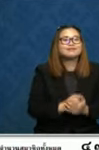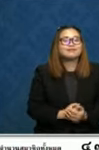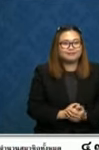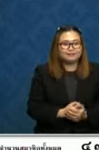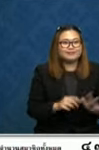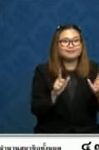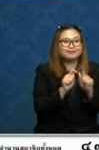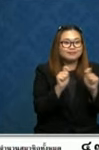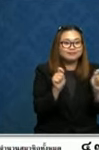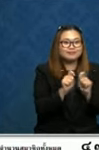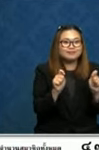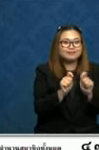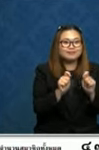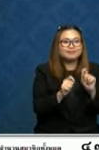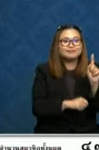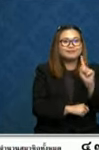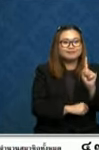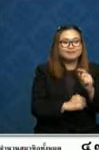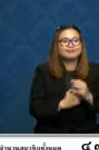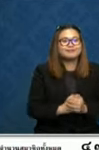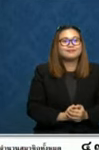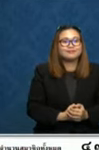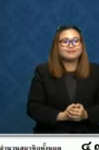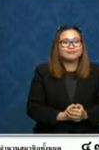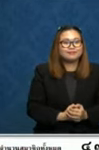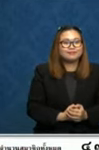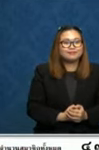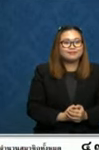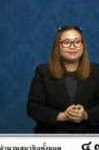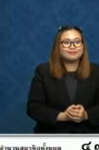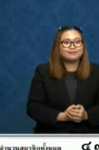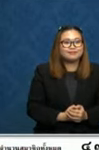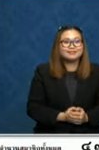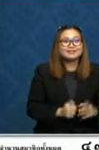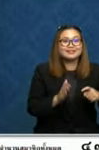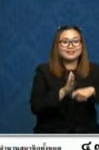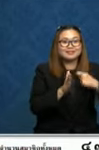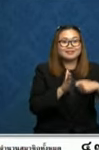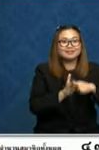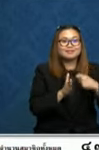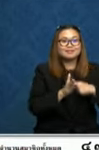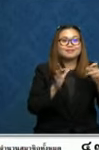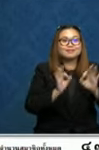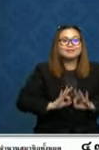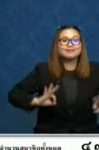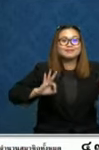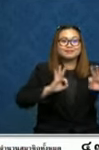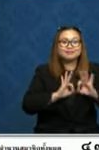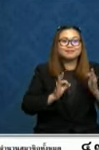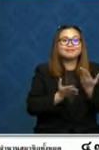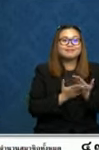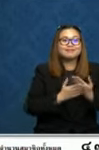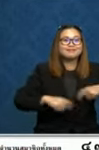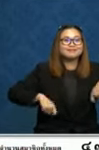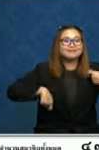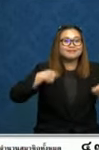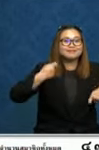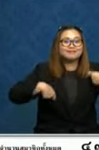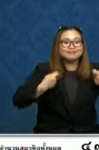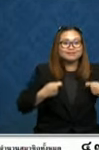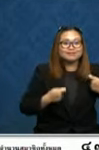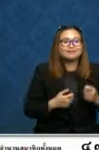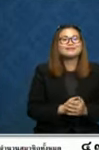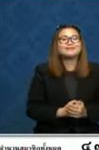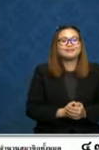นุกรรมธิการนะครับก็คือบอกว่ามีการเหตุผลและความจำเป็นเพื่อใช้จ่ายนะครับในเรื่องของ